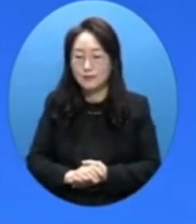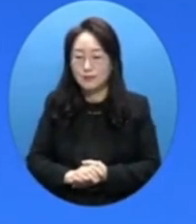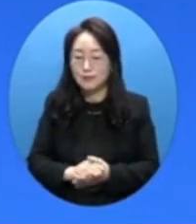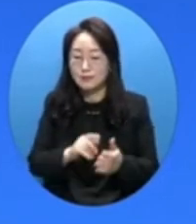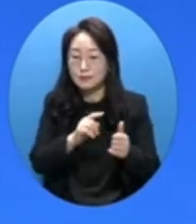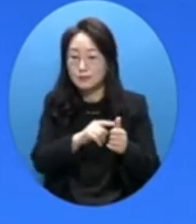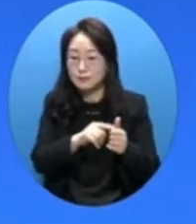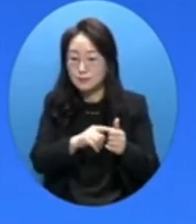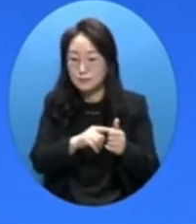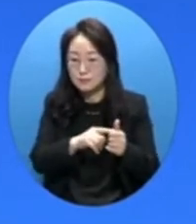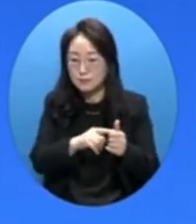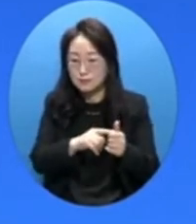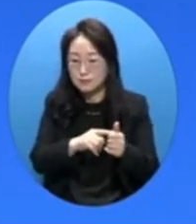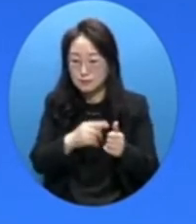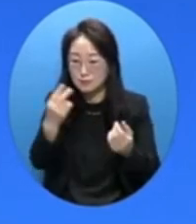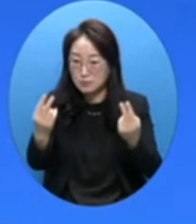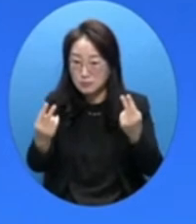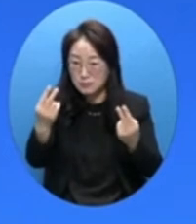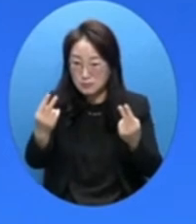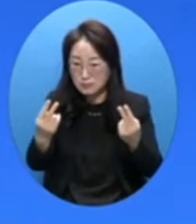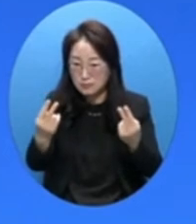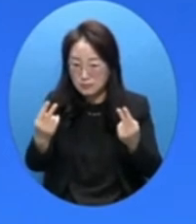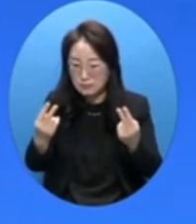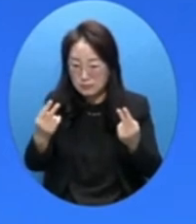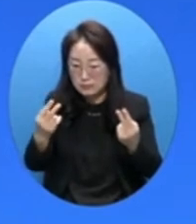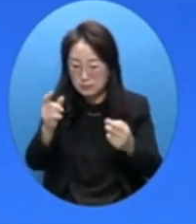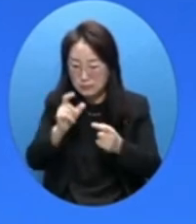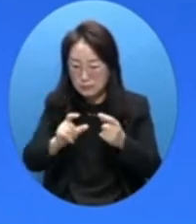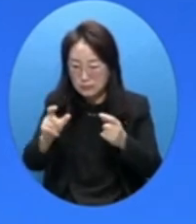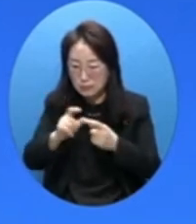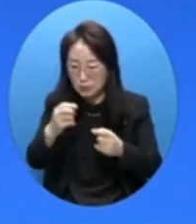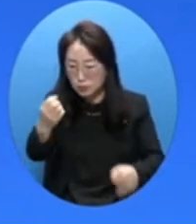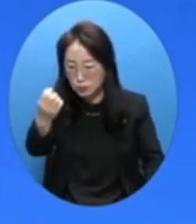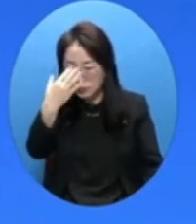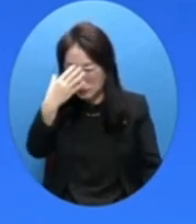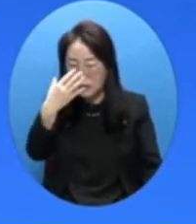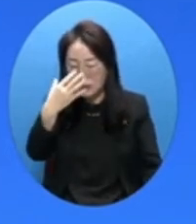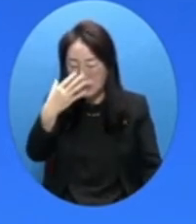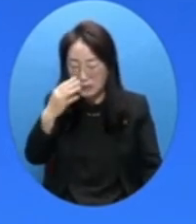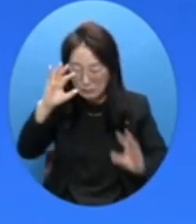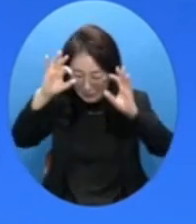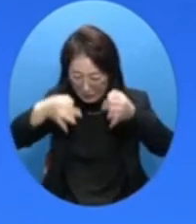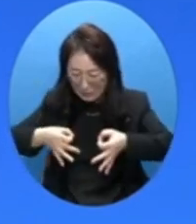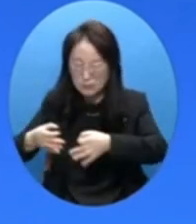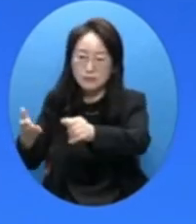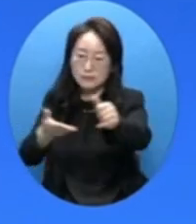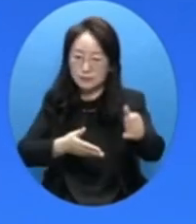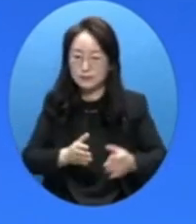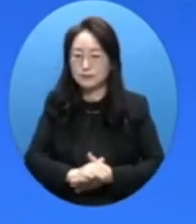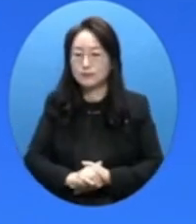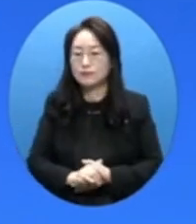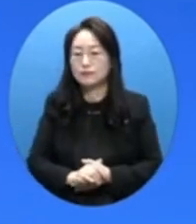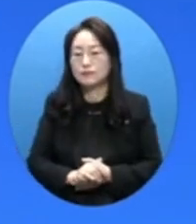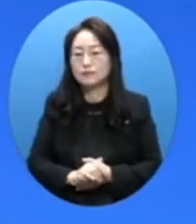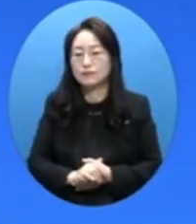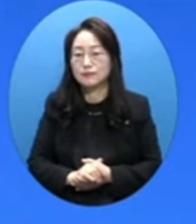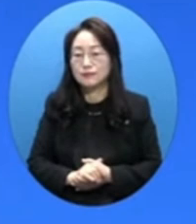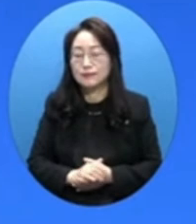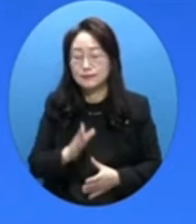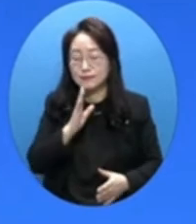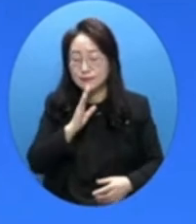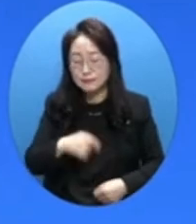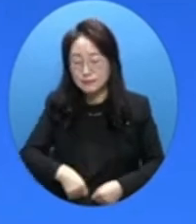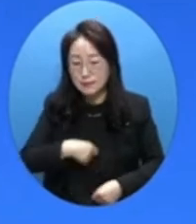훨씬 부족하고 못난 삶을 살고 있지 않은지 우리 자신을 돌아볼 수 있게 되기를 바랍니다 여러분 진정